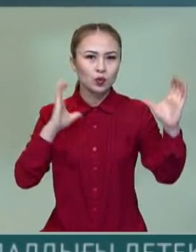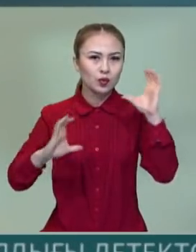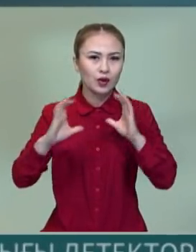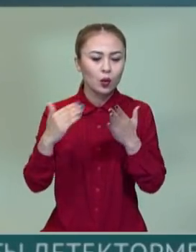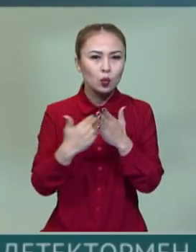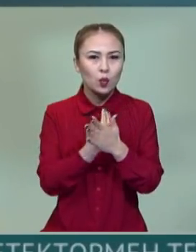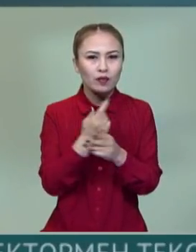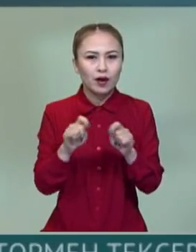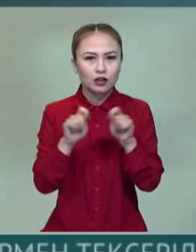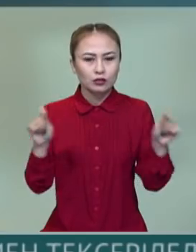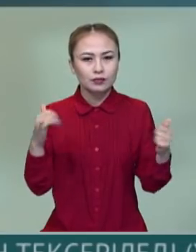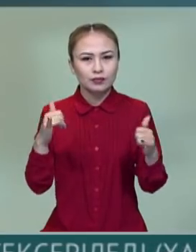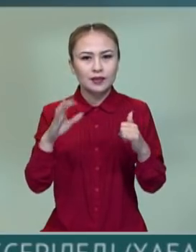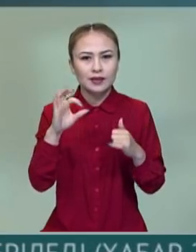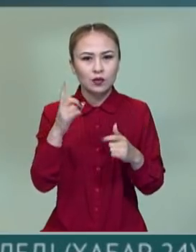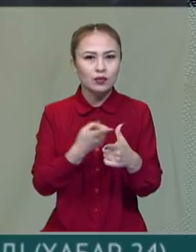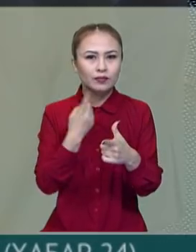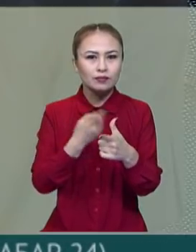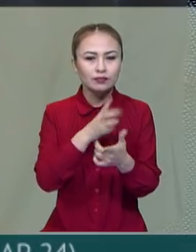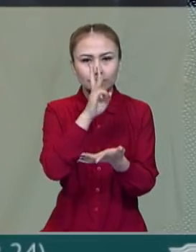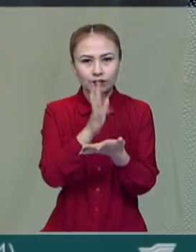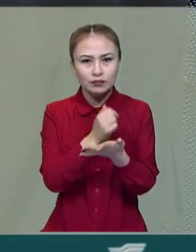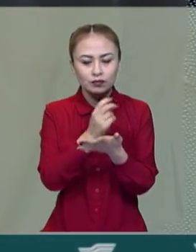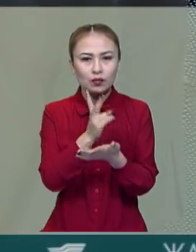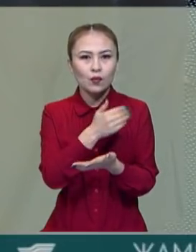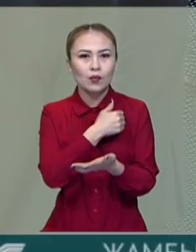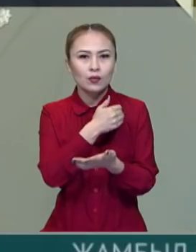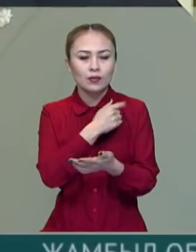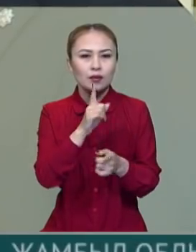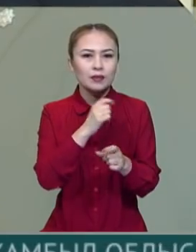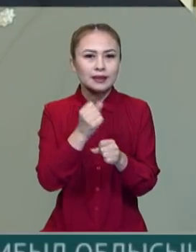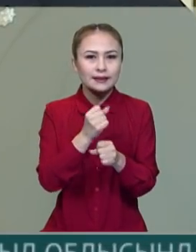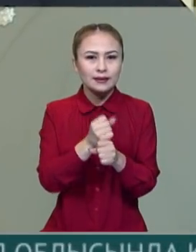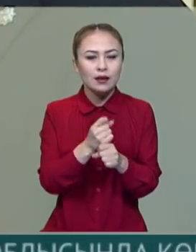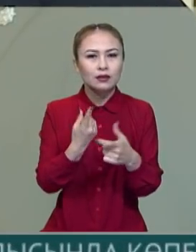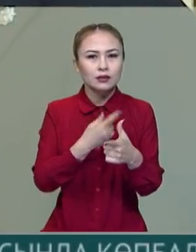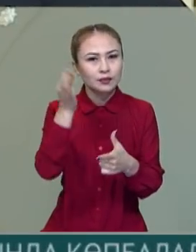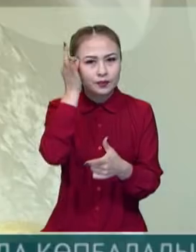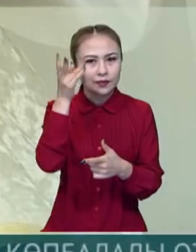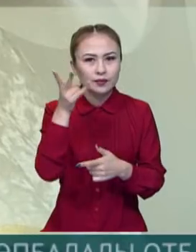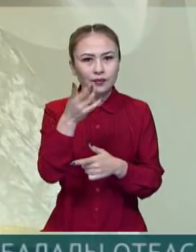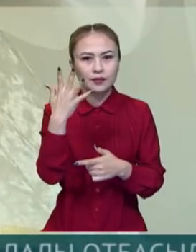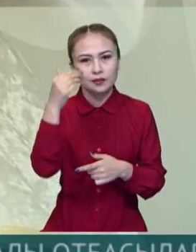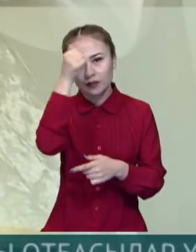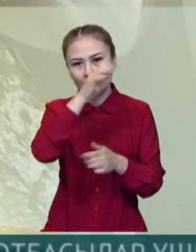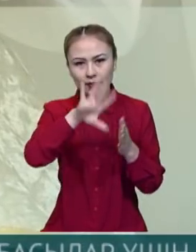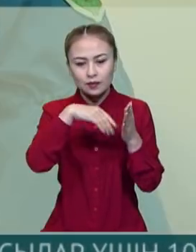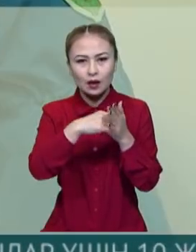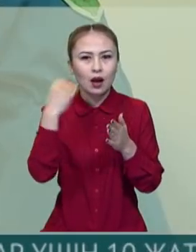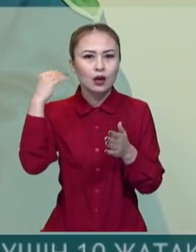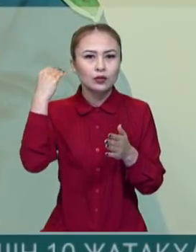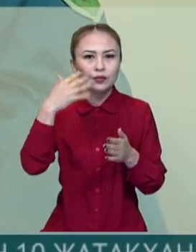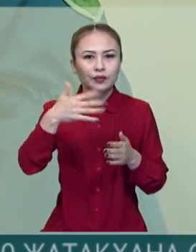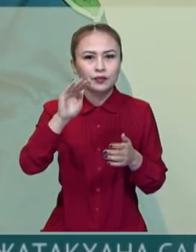фронт кеңсесі ашылды. Бұл маусымдық табыс көзін табам деушілер үшін жасалған жағдай. Айта кету керек, 2005 жылдан бері